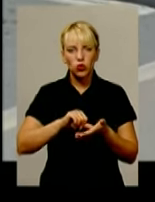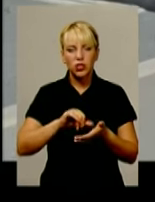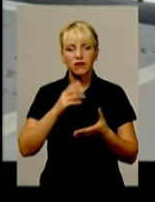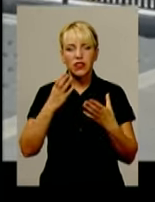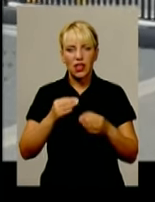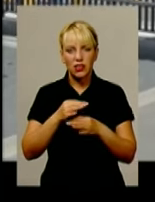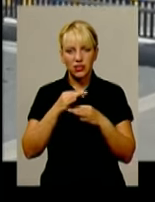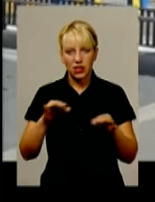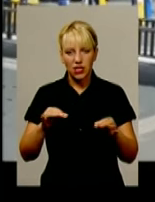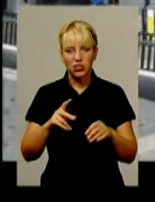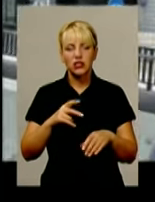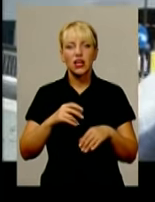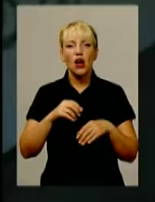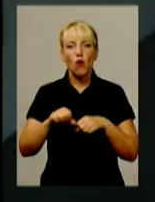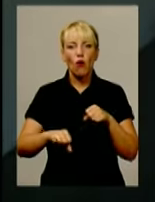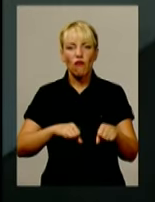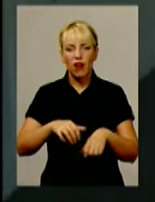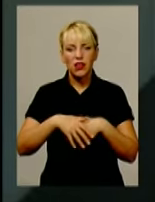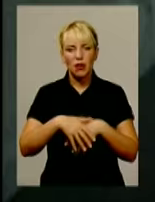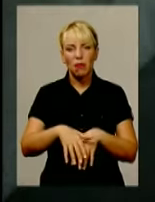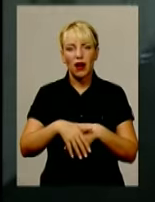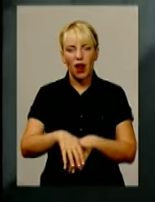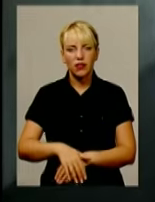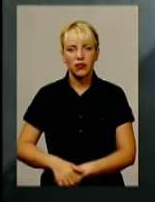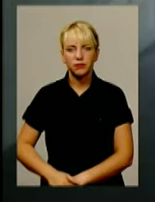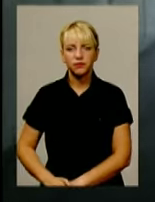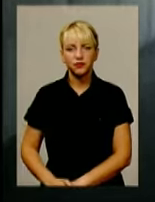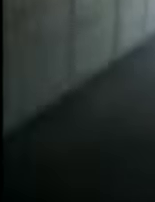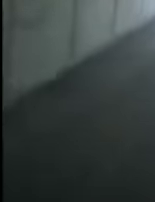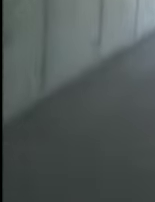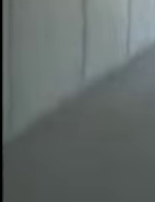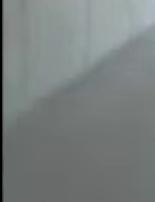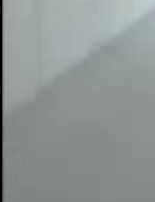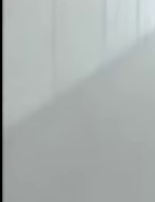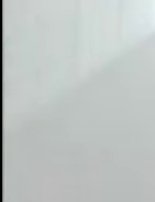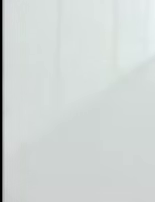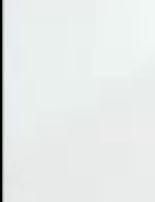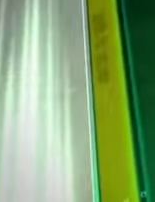у Хмельницькому в день свята. Ярослава Іщенко, Юрій Чорний. Для інформаційного випуску.